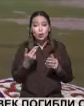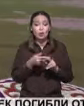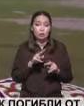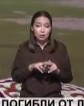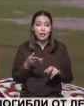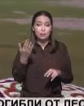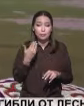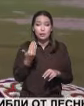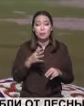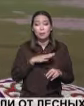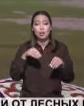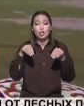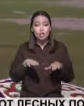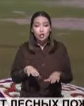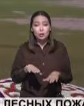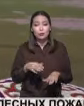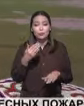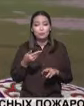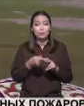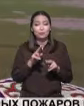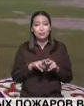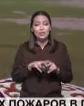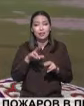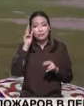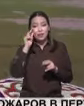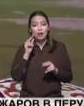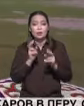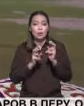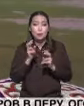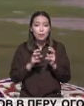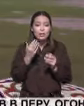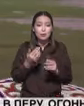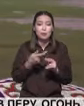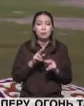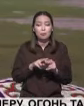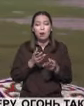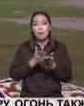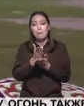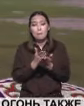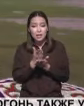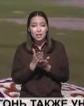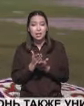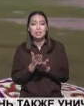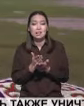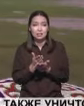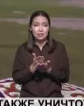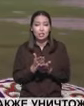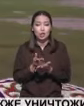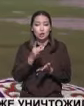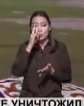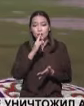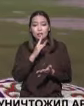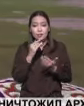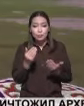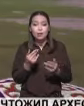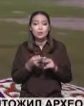было принято решение уже о дате проведения, мы все общественные политические силы Республики Казахстан